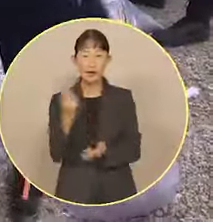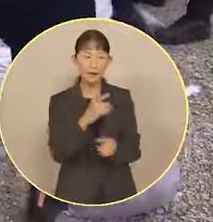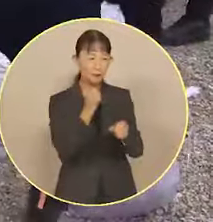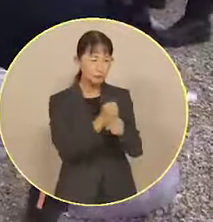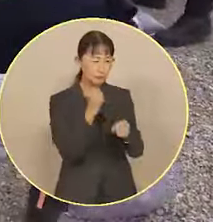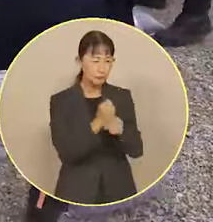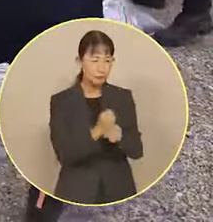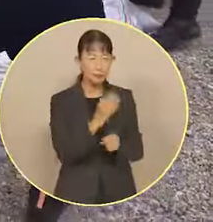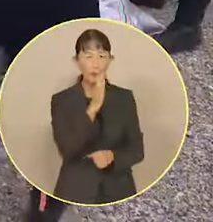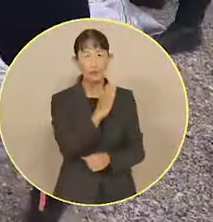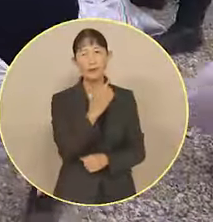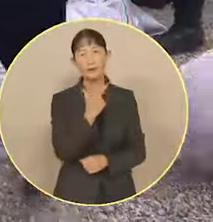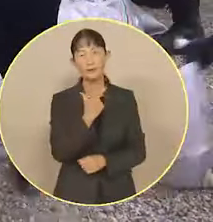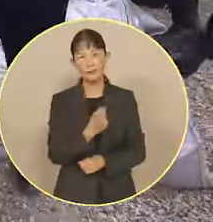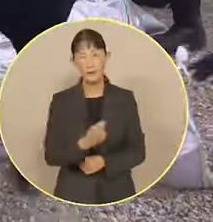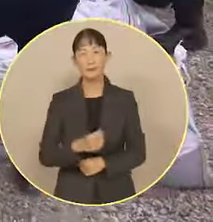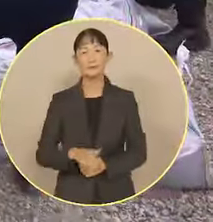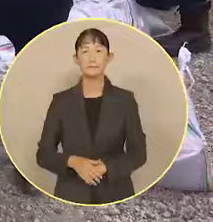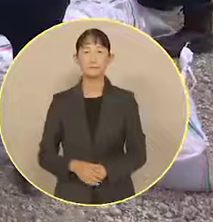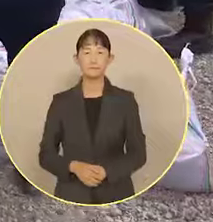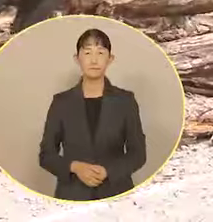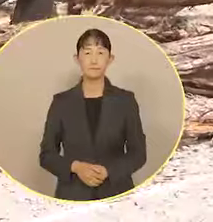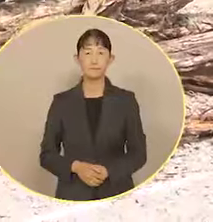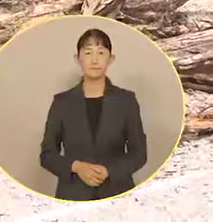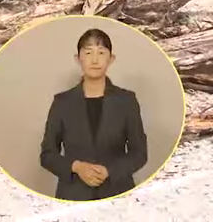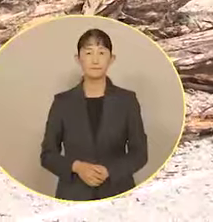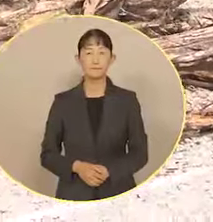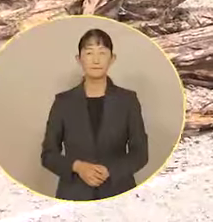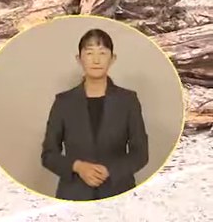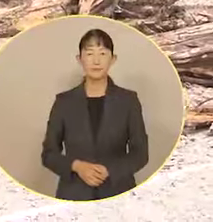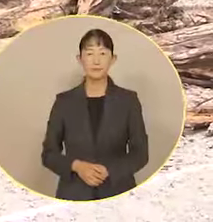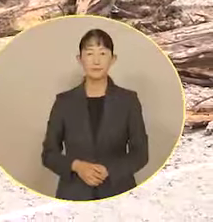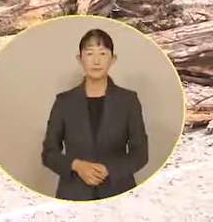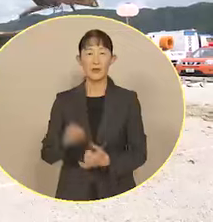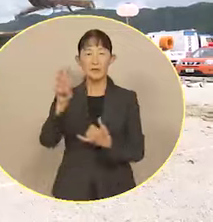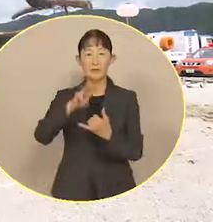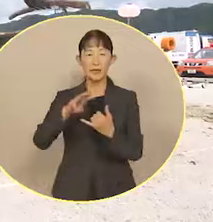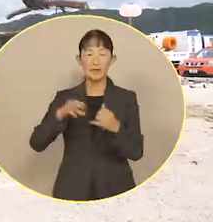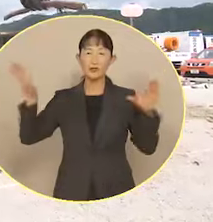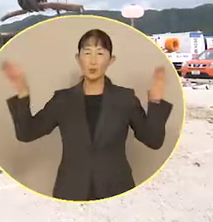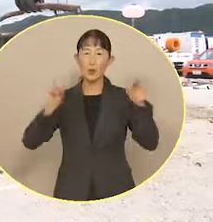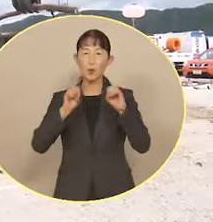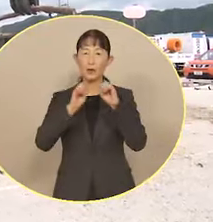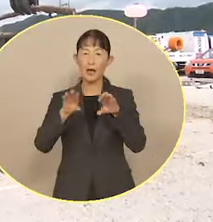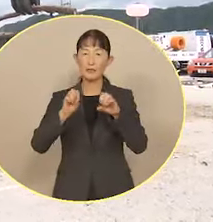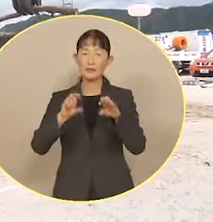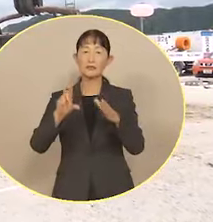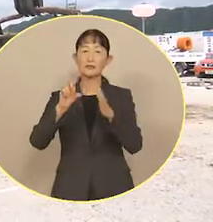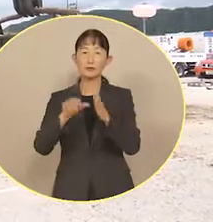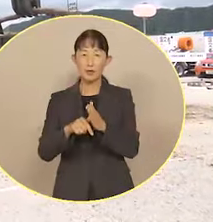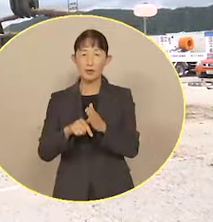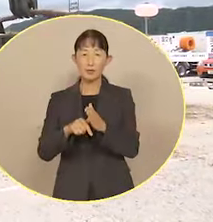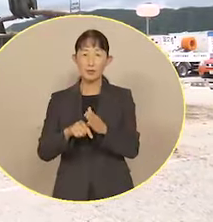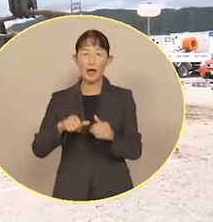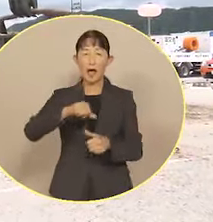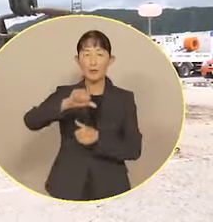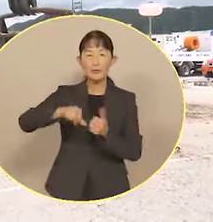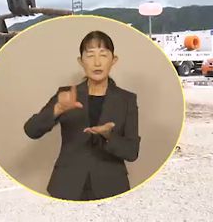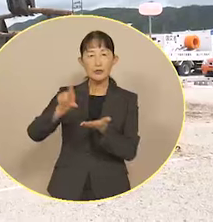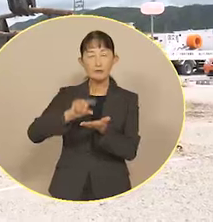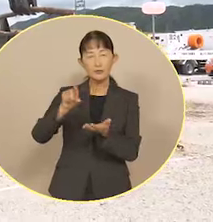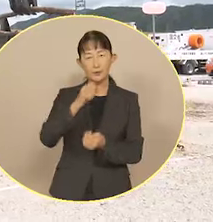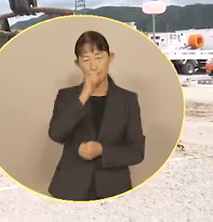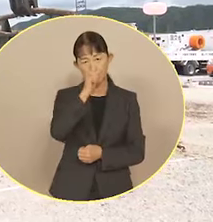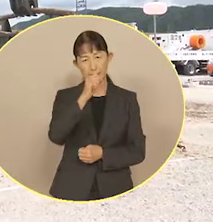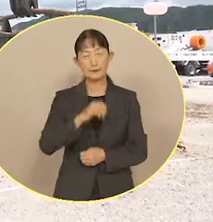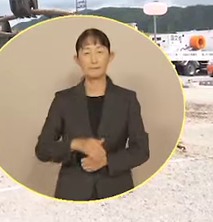作成公表を働きかけてまいりたいと思っておりますまた災害情報の発信についてもアプリの活用などが急がれており